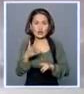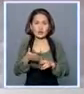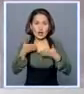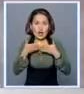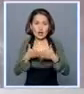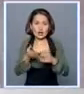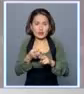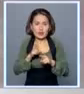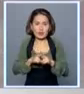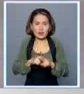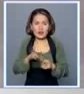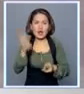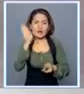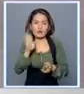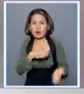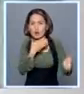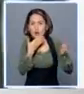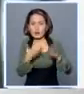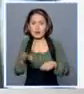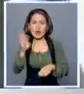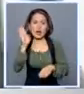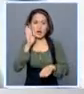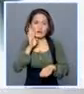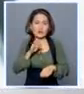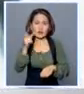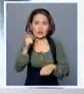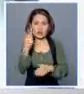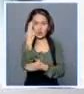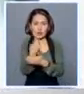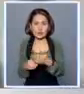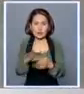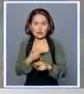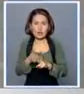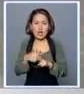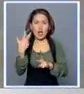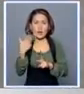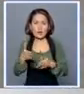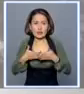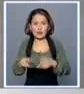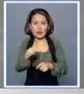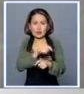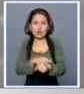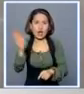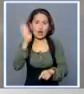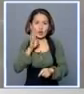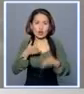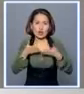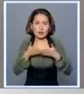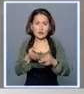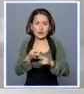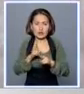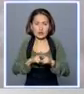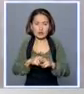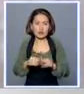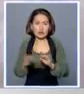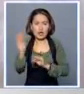шақты қайықтың жағаға жақындау жердегілерін балықшылар өздері кері жеткізіп алған. Ал 30 шақырымнан алыс жатқан су көліктері мен құрал